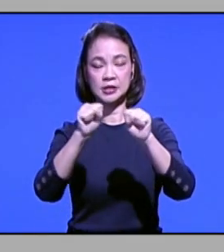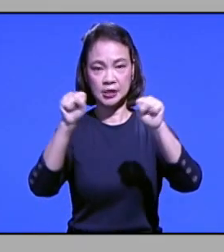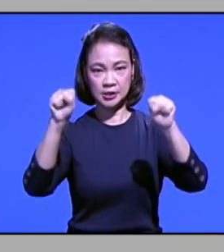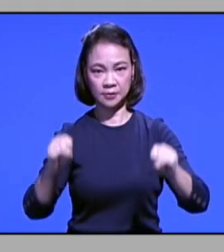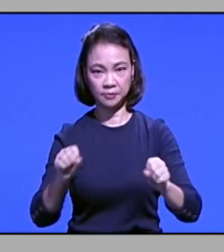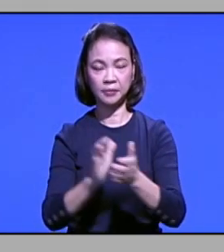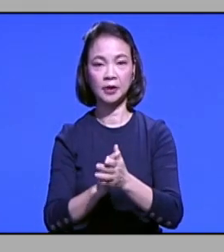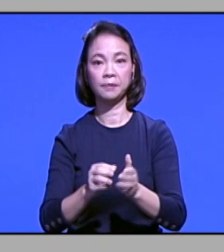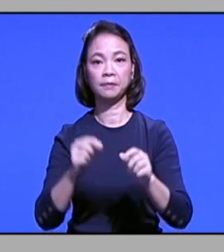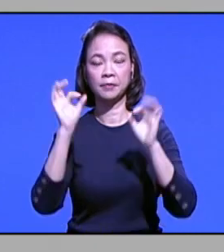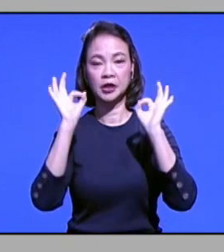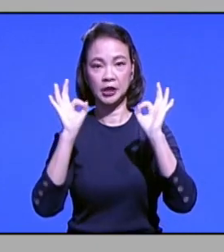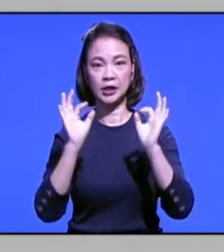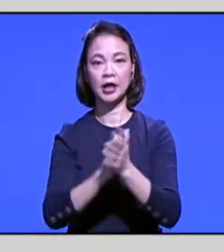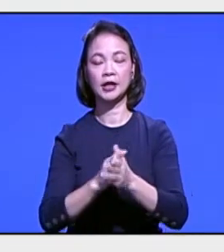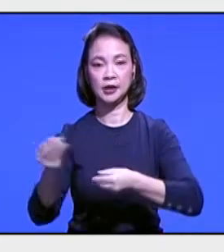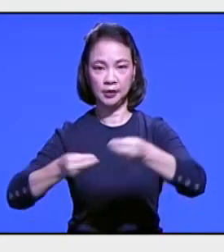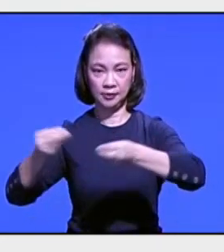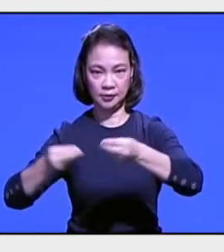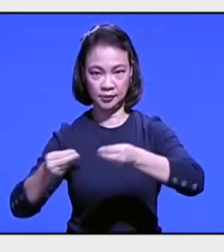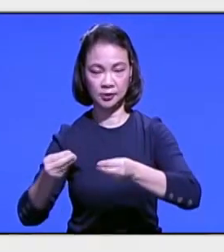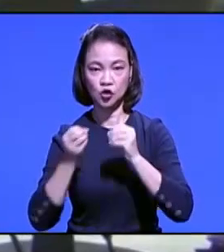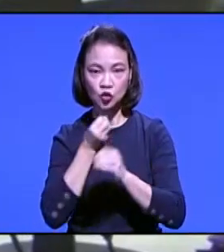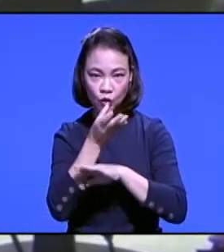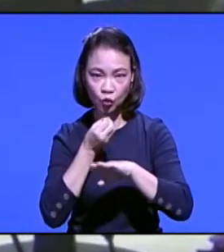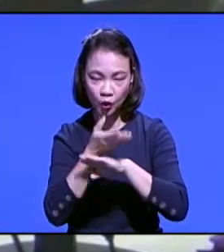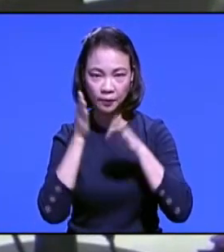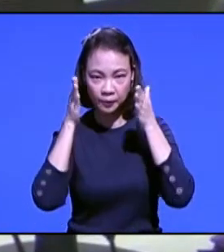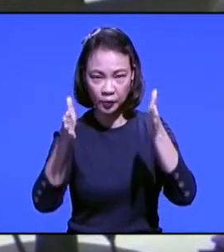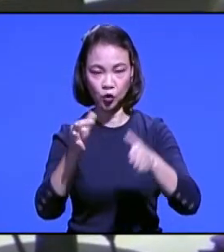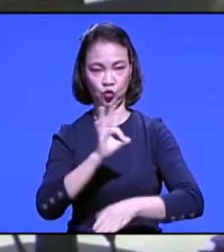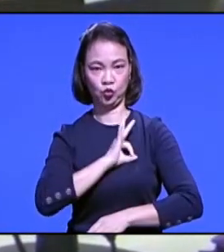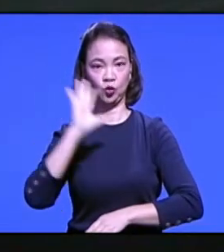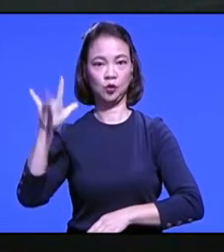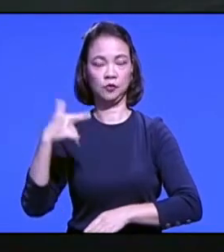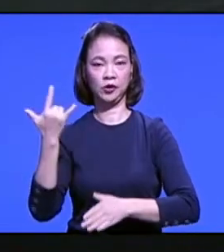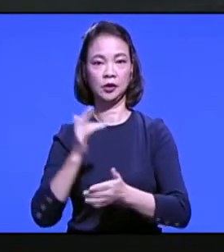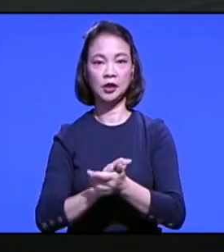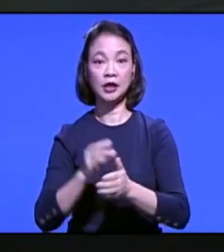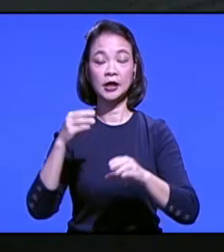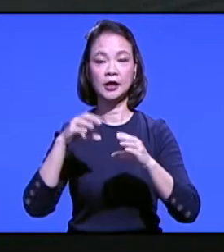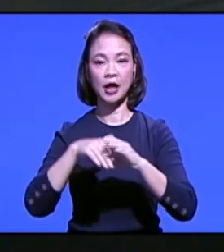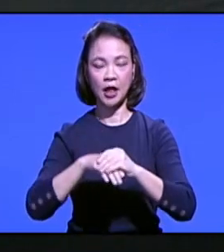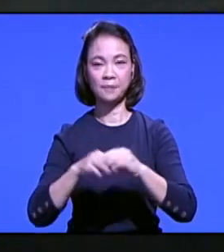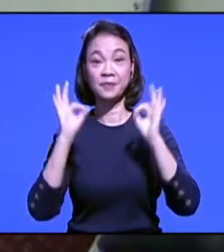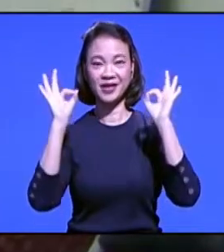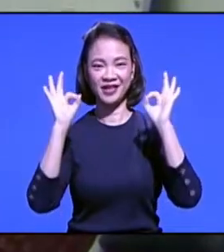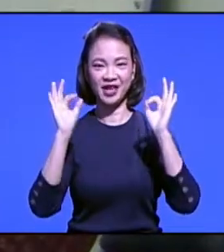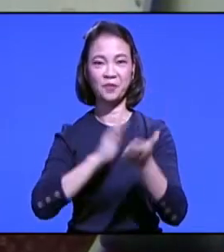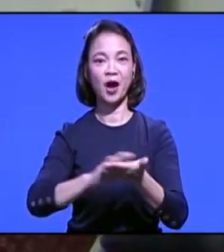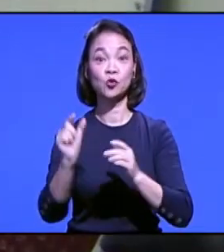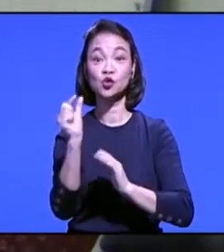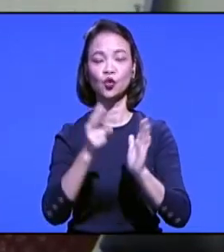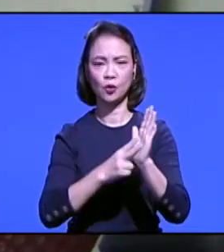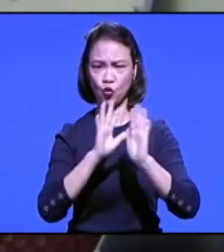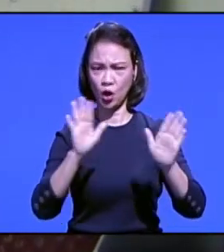dan dunia industri sesuai arahan Presiden Joko Widodo. Dalam dunia pendidikan, rencana penghapusan ujian nasional bukan